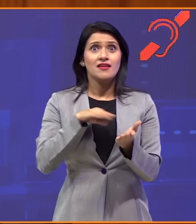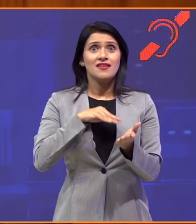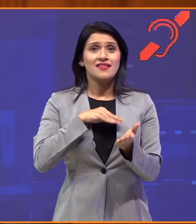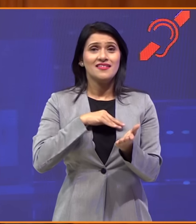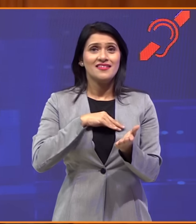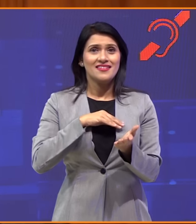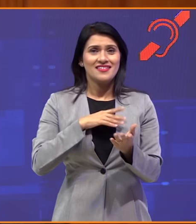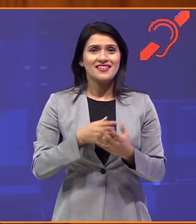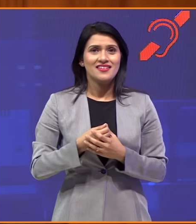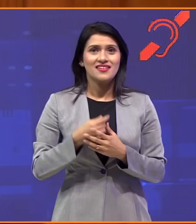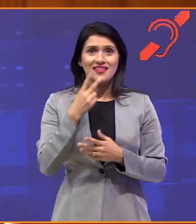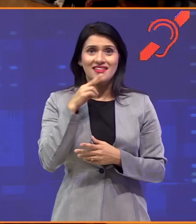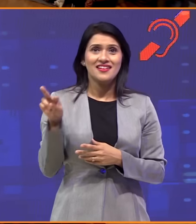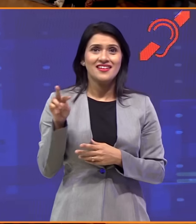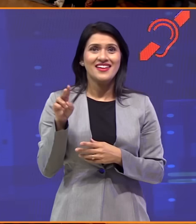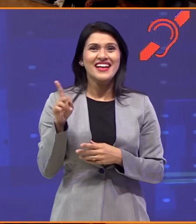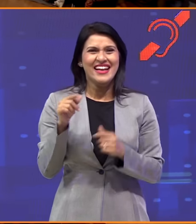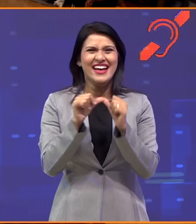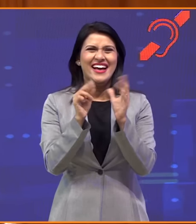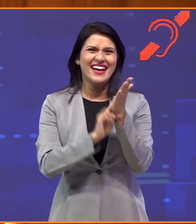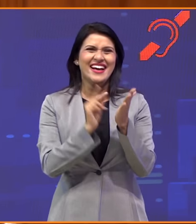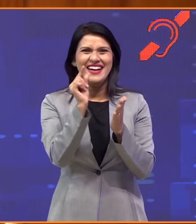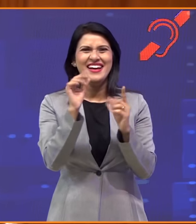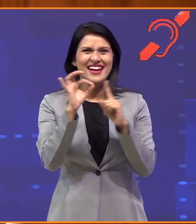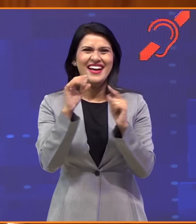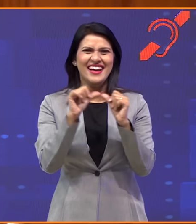ऐसे करके दूसरी तरफ देखा अनुपम जी